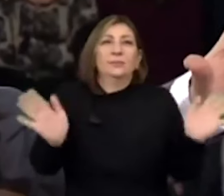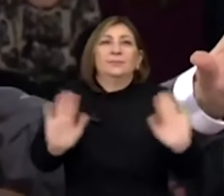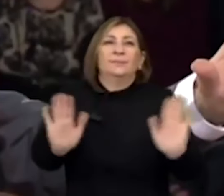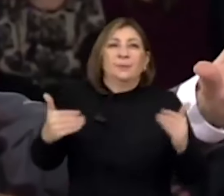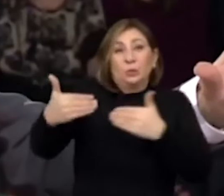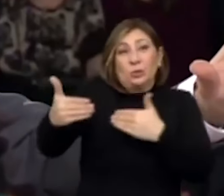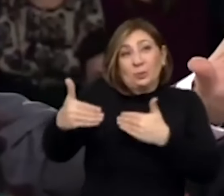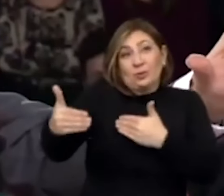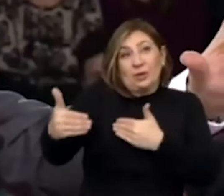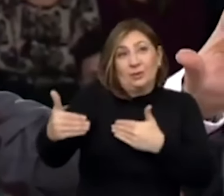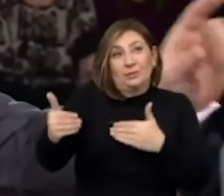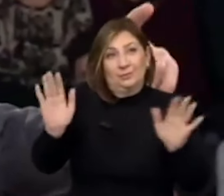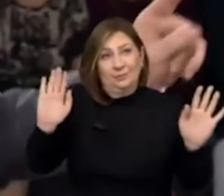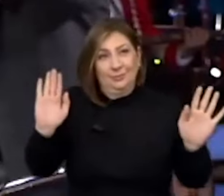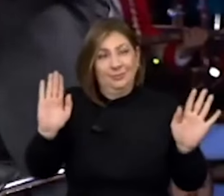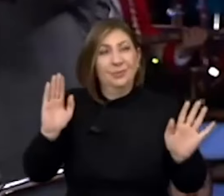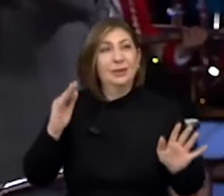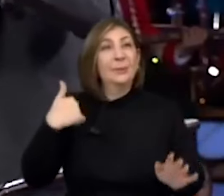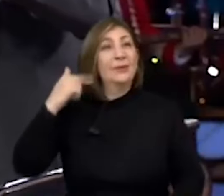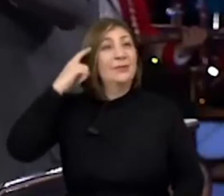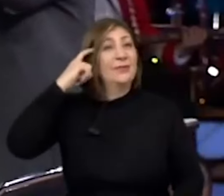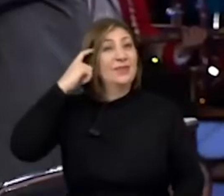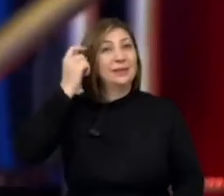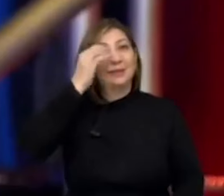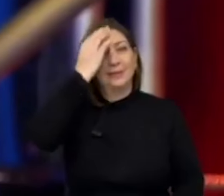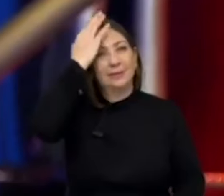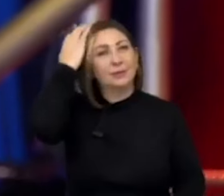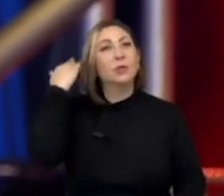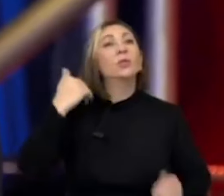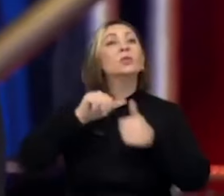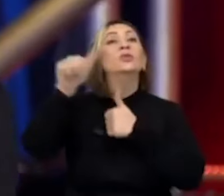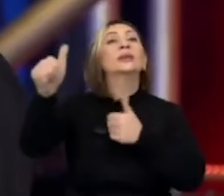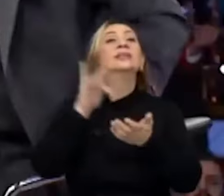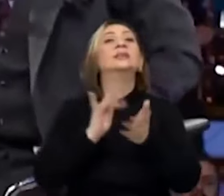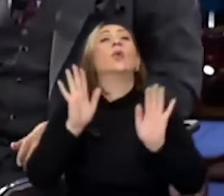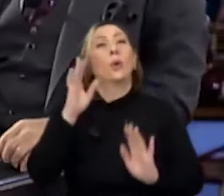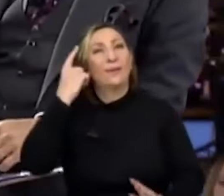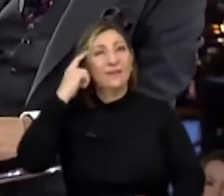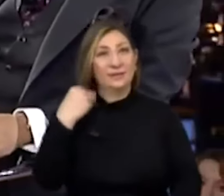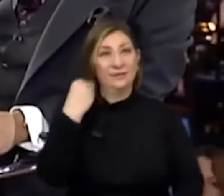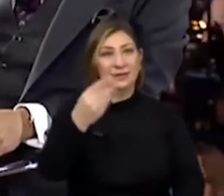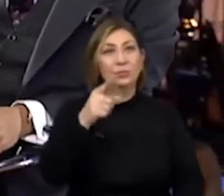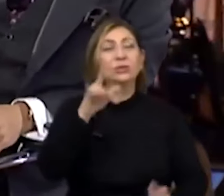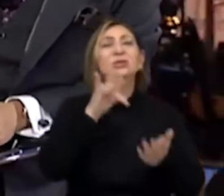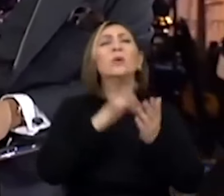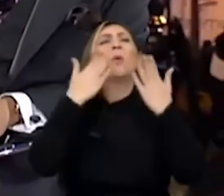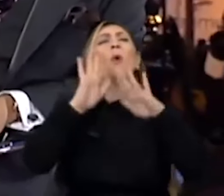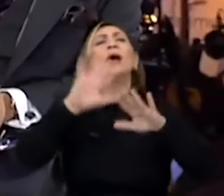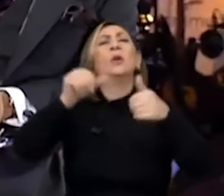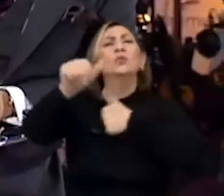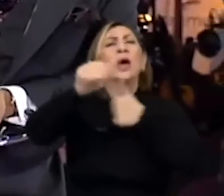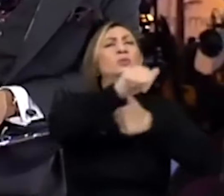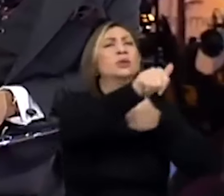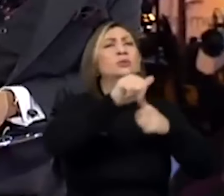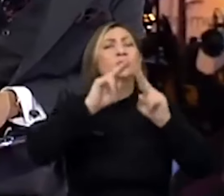Hiçbir şekilde yakınlaşılmayacak. Önerim uzaktan şu. Uzaktan daha fena ceza gelmez mi ama? Uzaktan gelmez. Bak bunda bunun mesela hiç cezası yok. Her şey